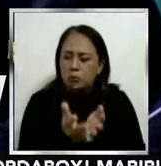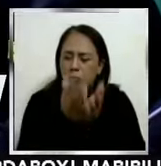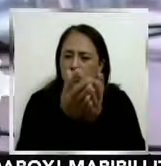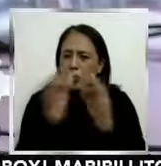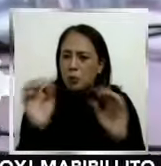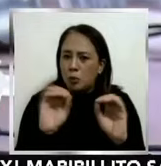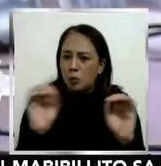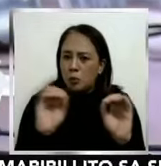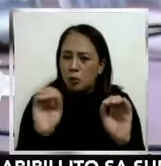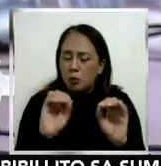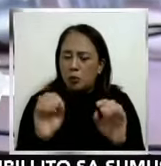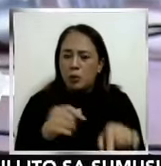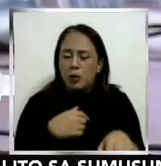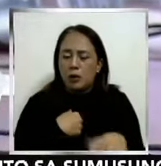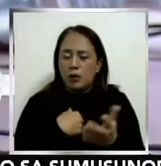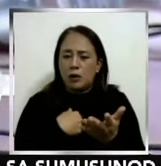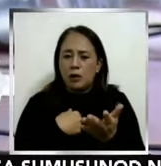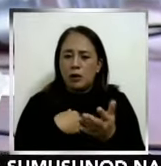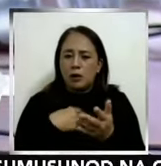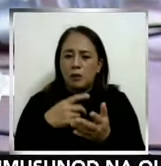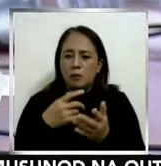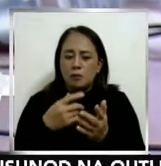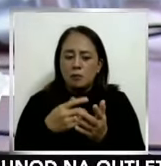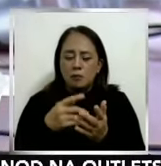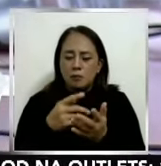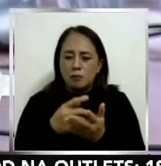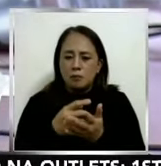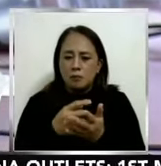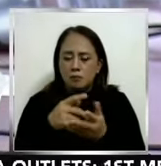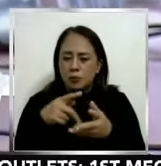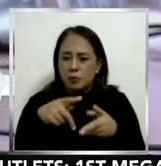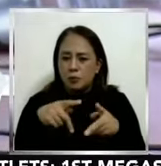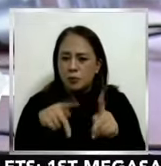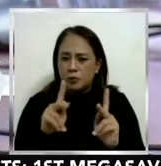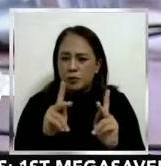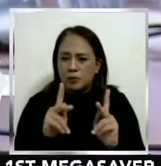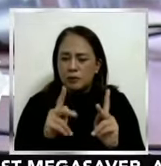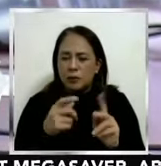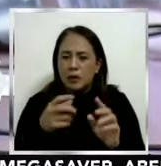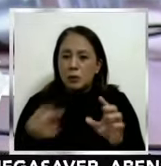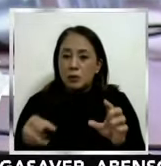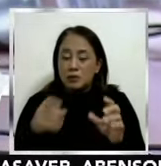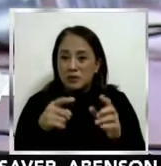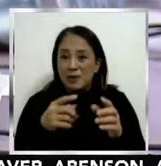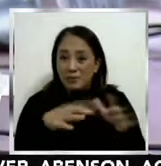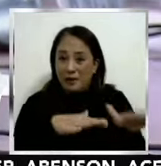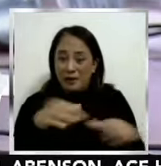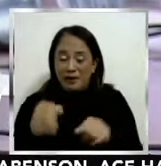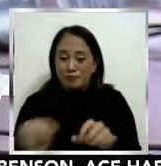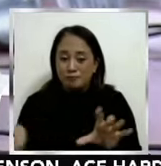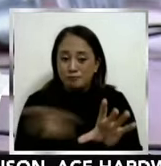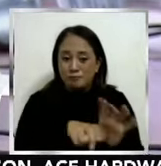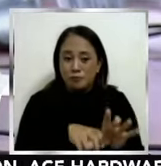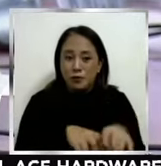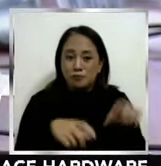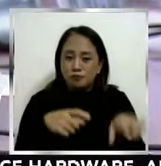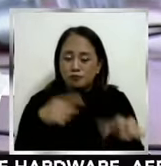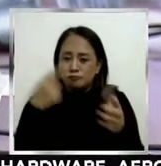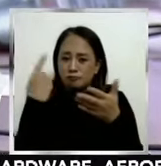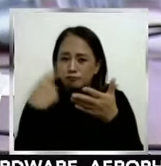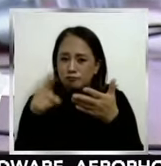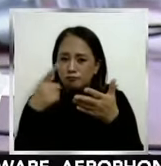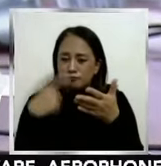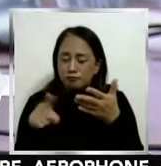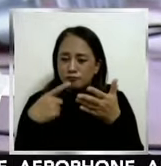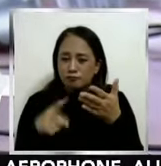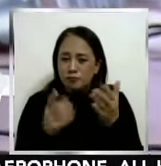CPC. Sabi niyo may sumampa, di po ba? So sa pagsampa doon ng mga personnel ninyo sa barko,